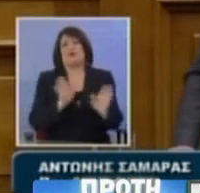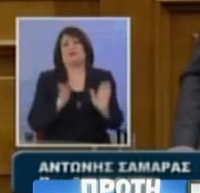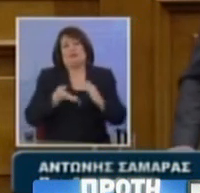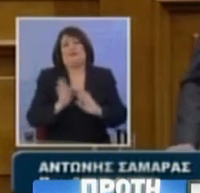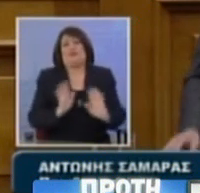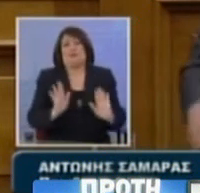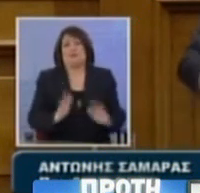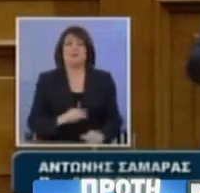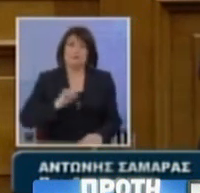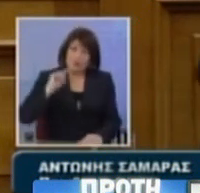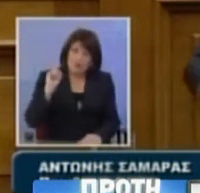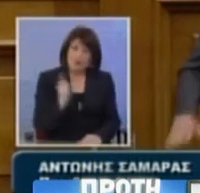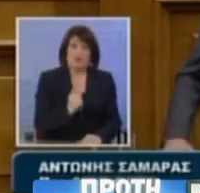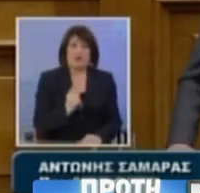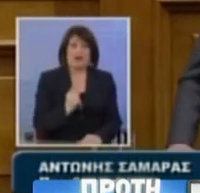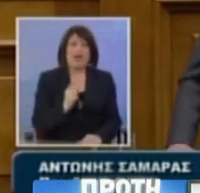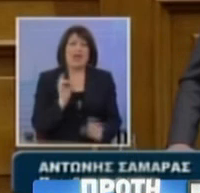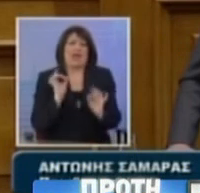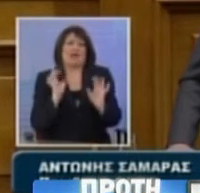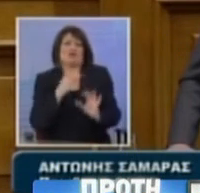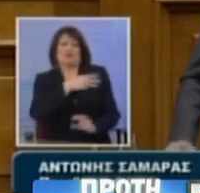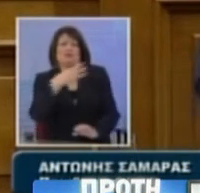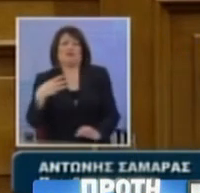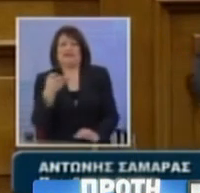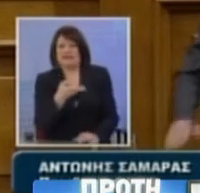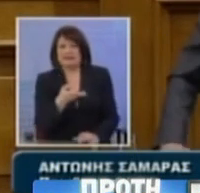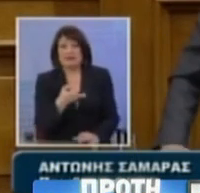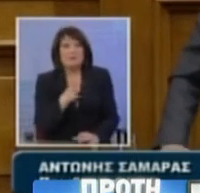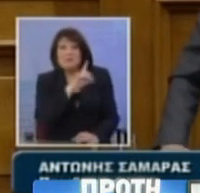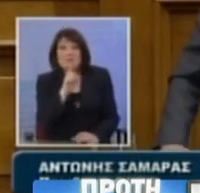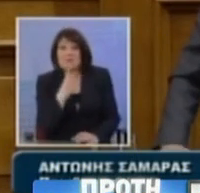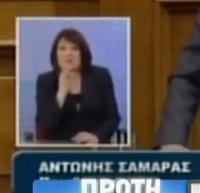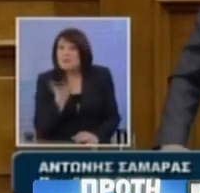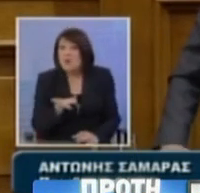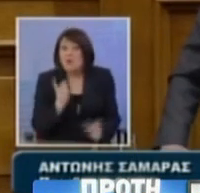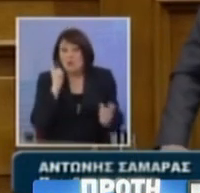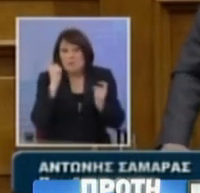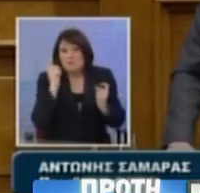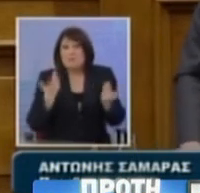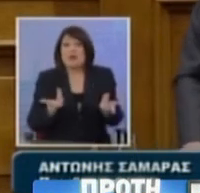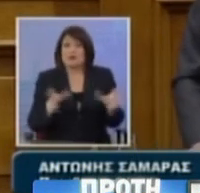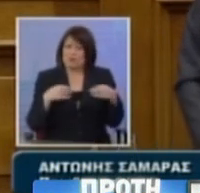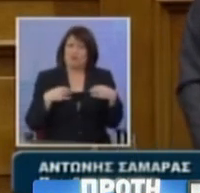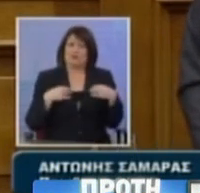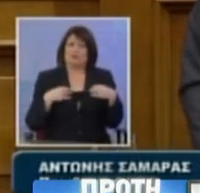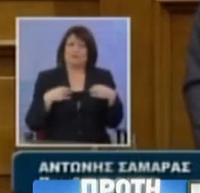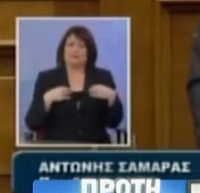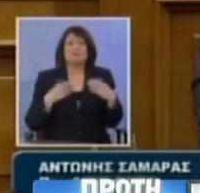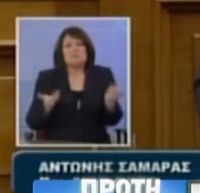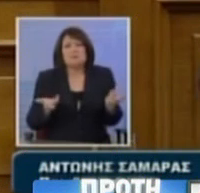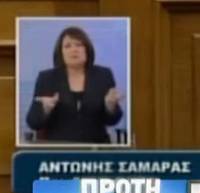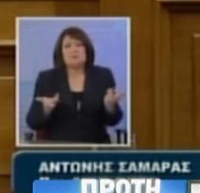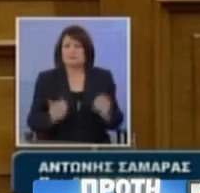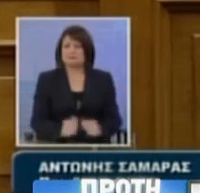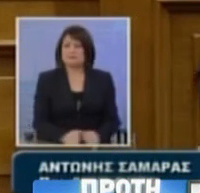χώρα στο δρόμο της ανάπτυξης, υπογράμμισε ο κύριος Σαμαράς. Να δούμε λίγο, να ακούσουμε τον κύριο Σαμαρά